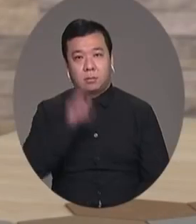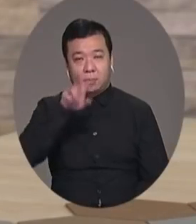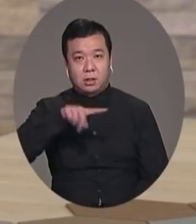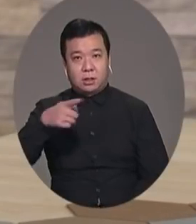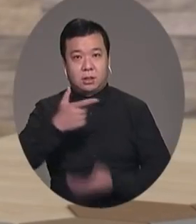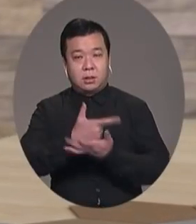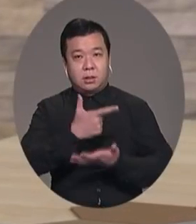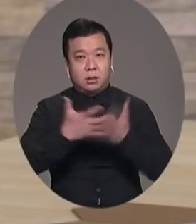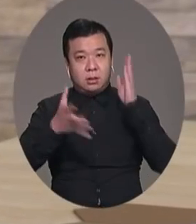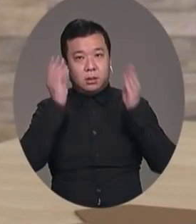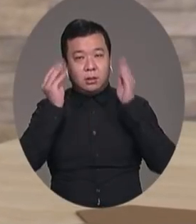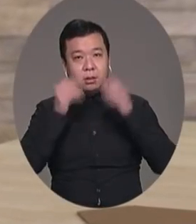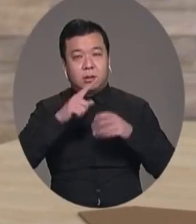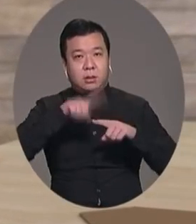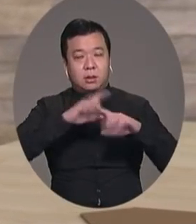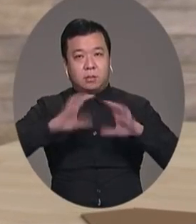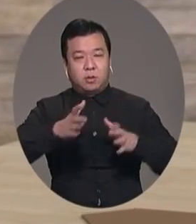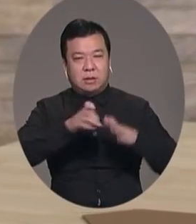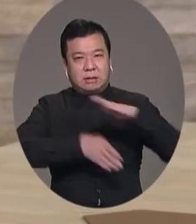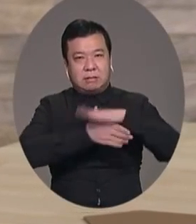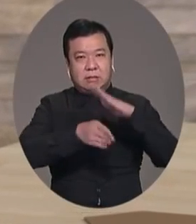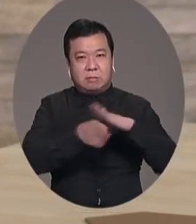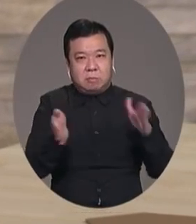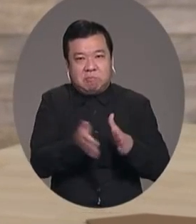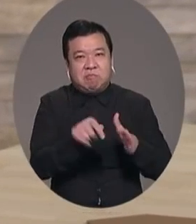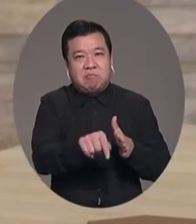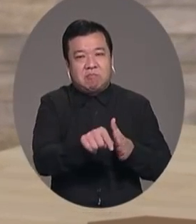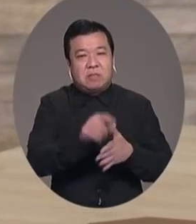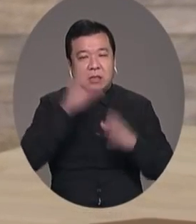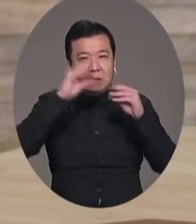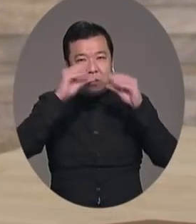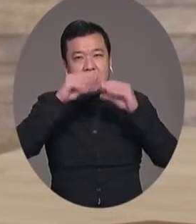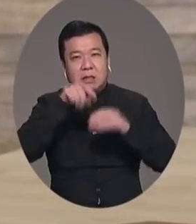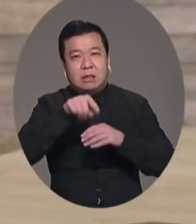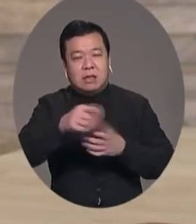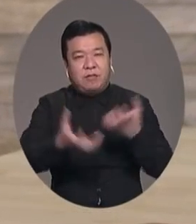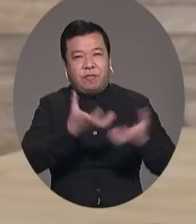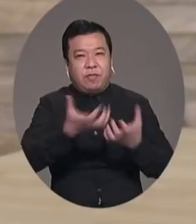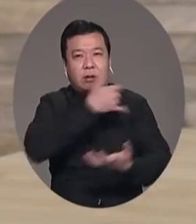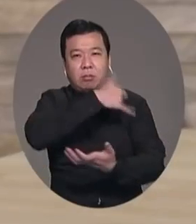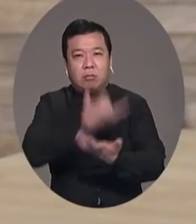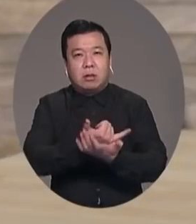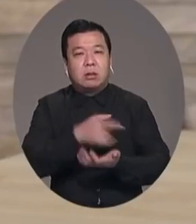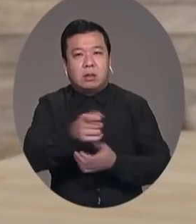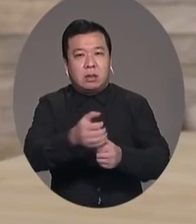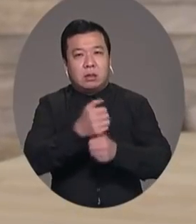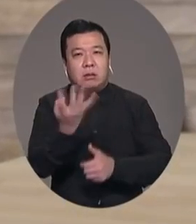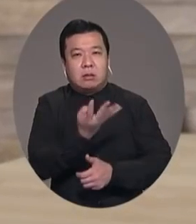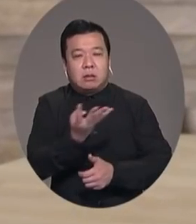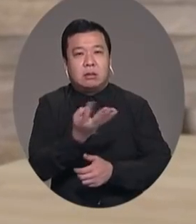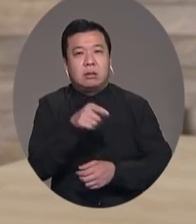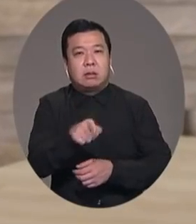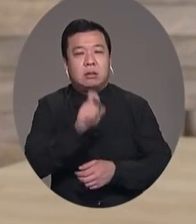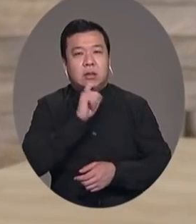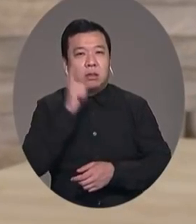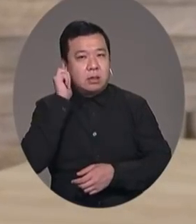看看其他重點新聞。大埔一個劏房單位凌晨發生致命火警，消防到場救出四人，